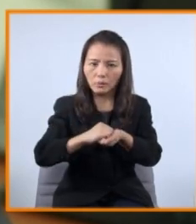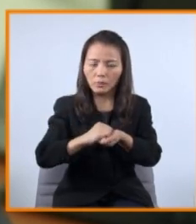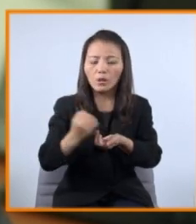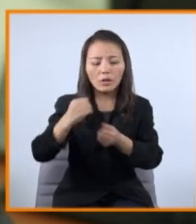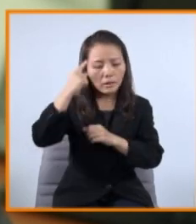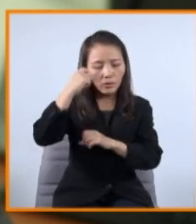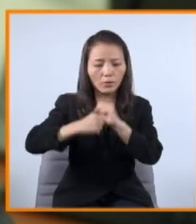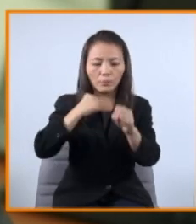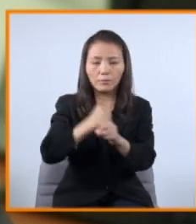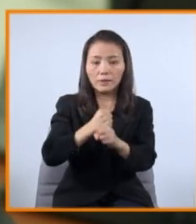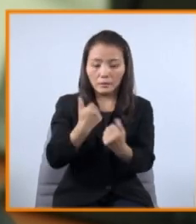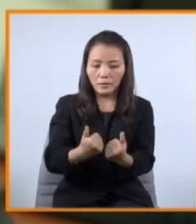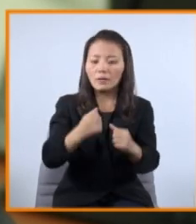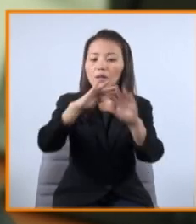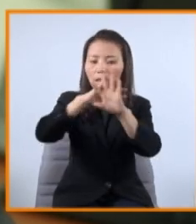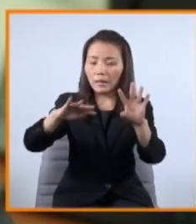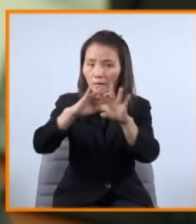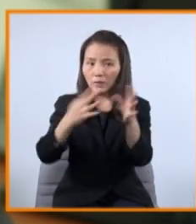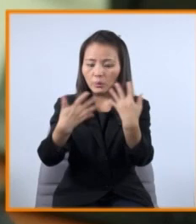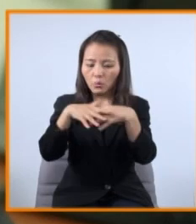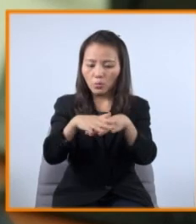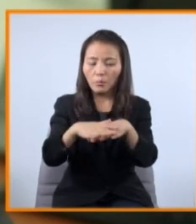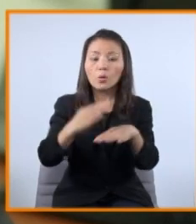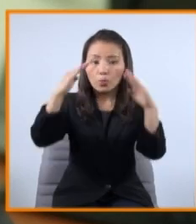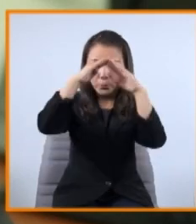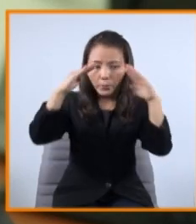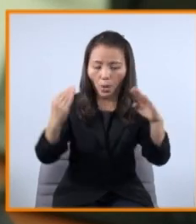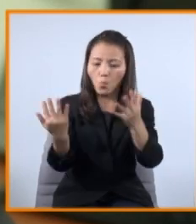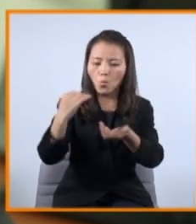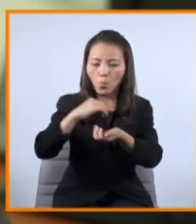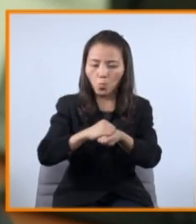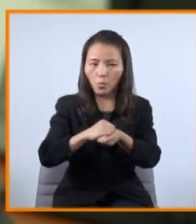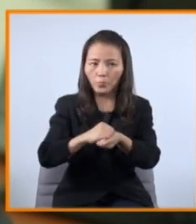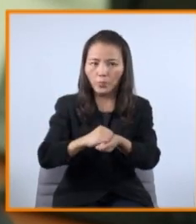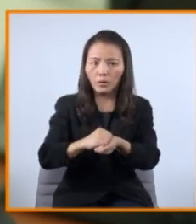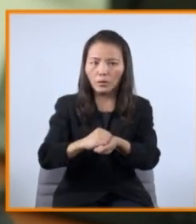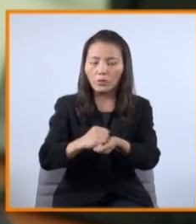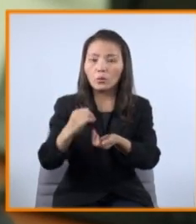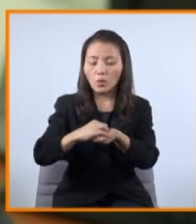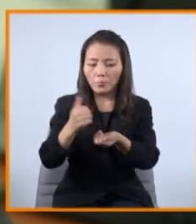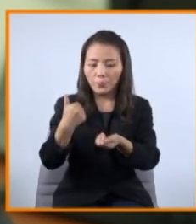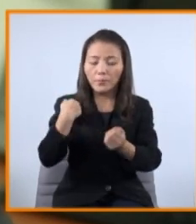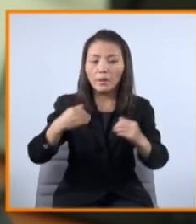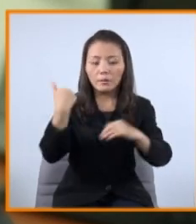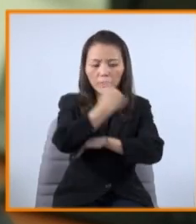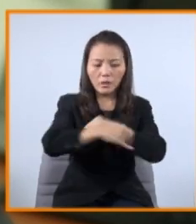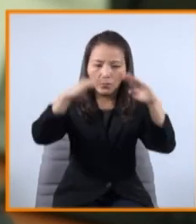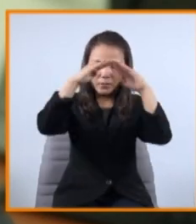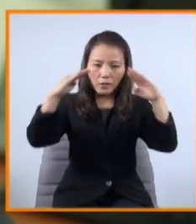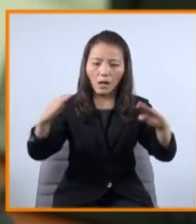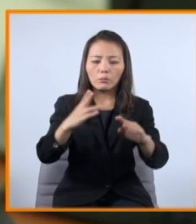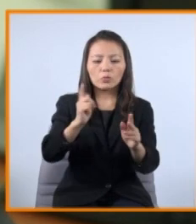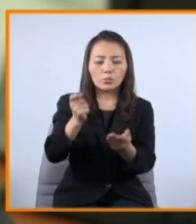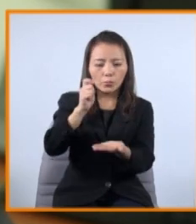ปี 15เนี่ก็จะเป็น aecแล้วเขาก็ไปรลงนามร่วมกับ tppในขณะเดียวกันทางประเทศเวียดนามเองก็ไปลงนามใน